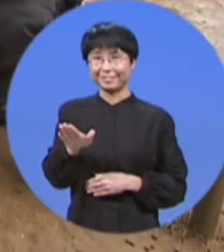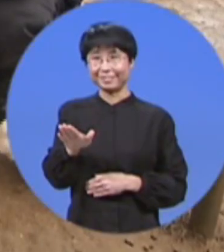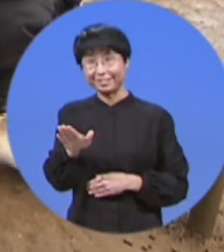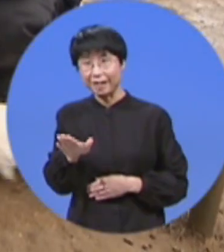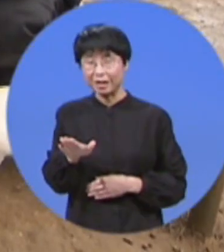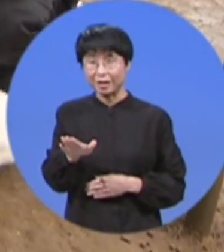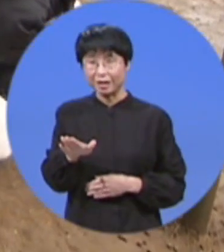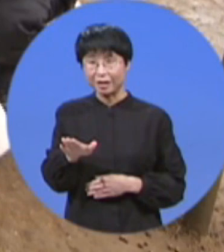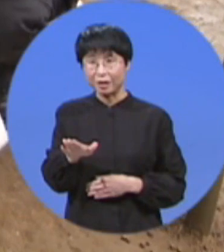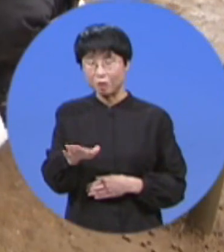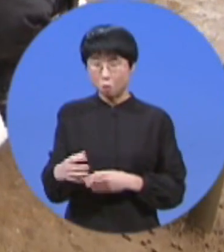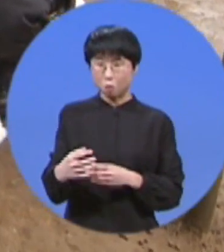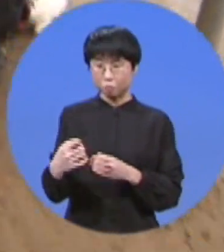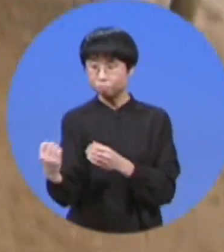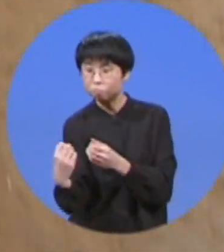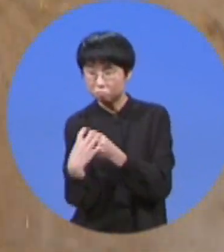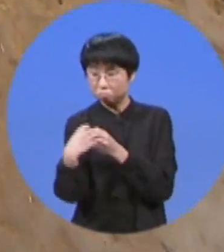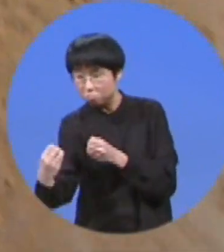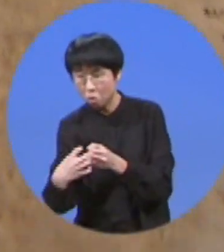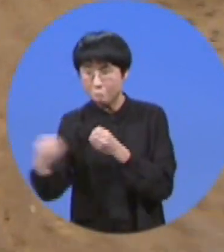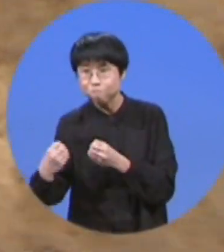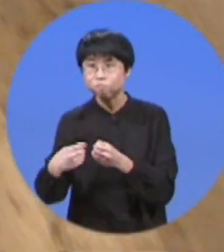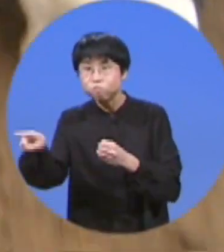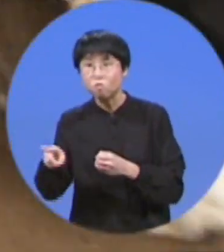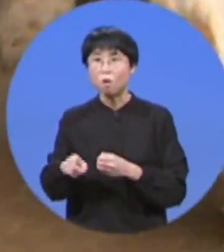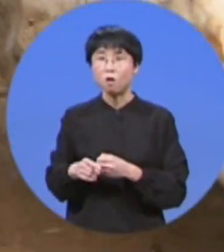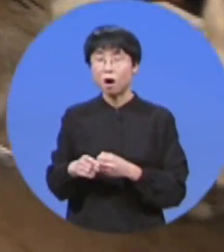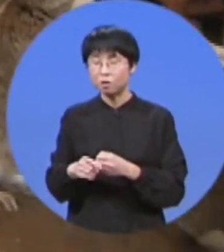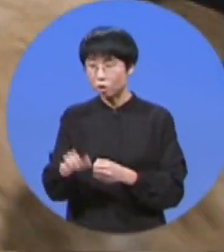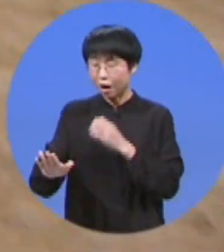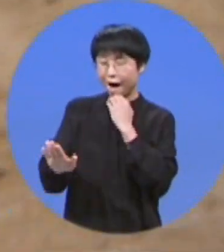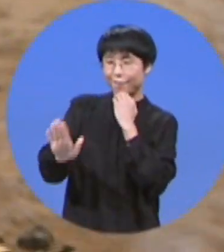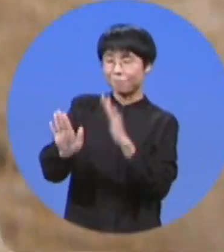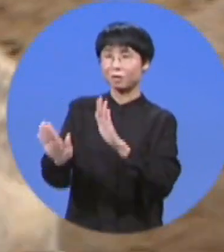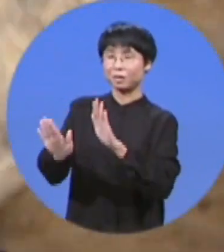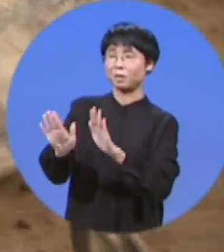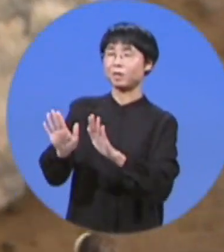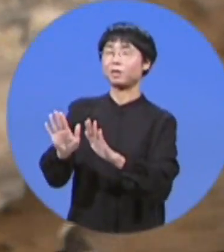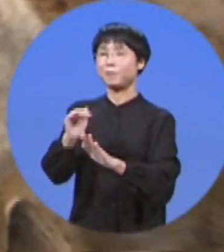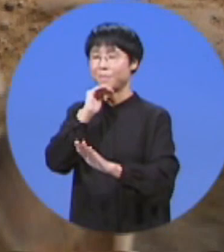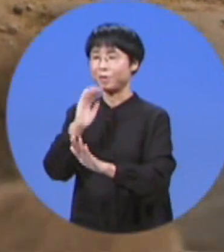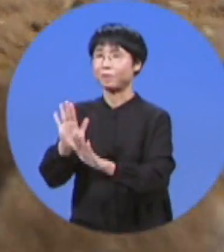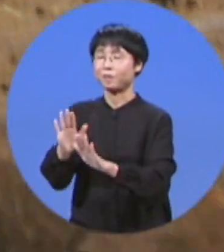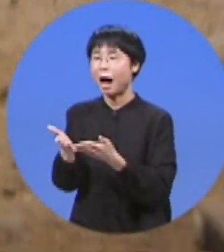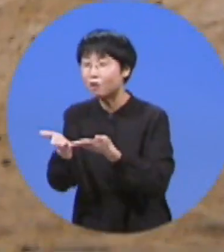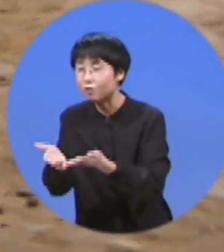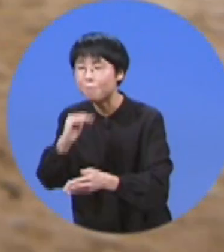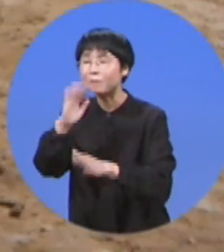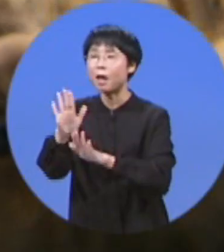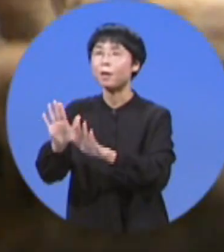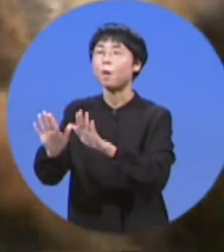え、待って、え、結構もぎ取る力強い、思ってたのに。あ、ちょっとお待ちなさい、お待ちなさい。待て待て待て待て、あげるあげる。待